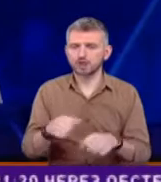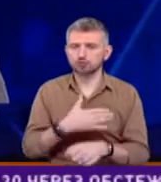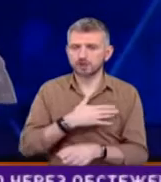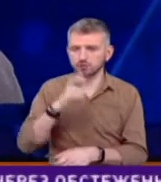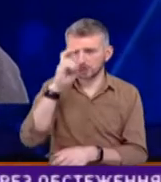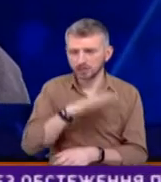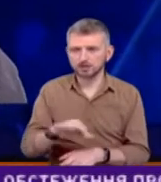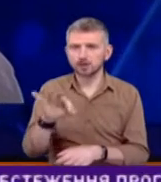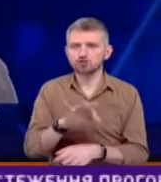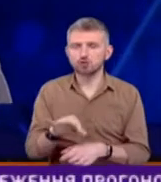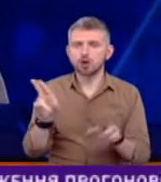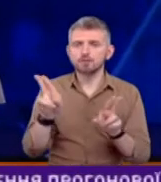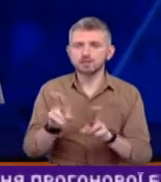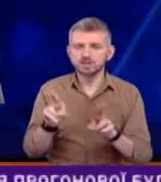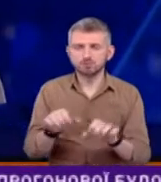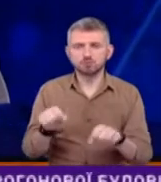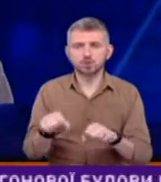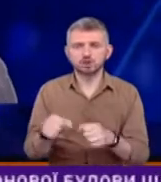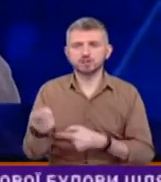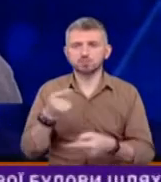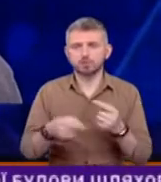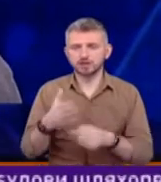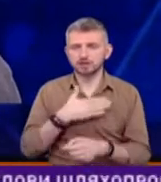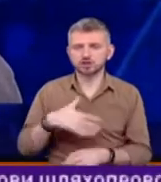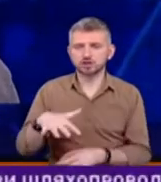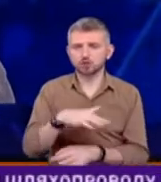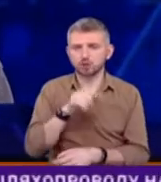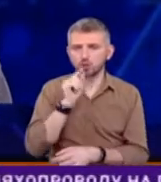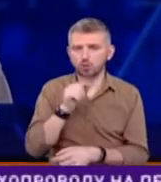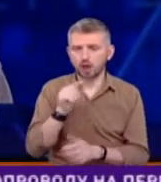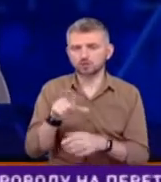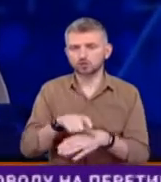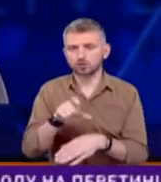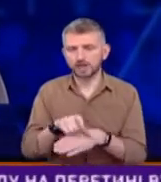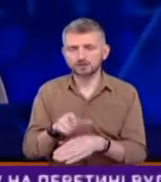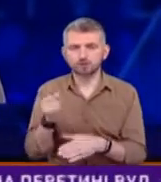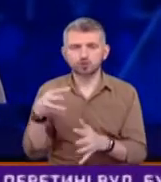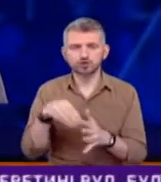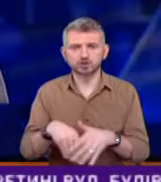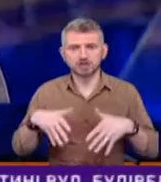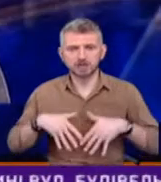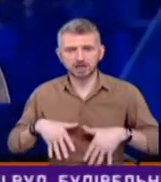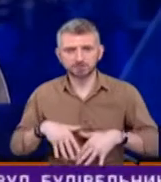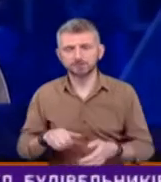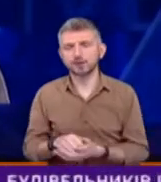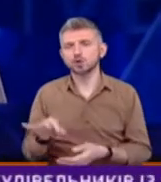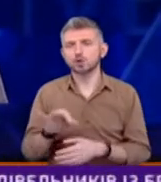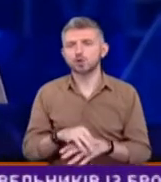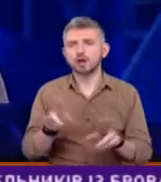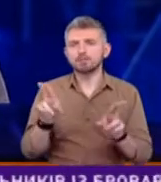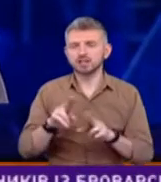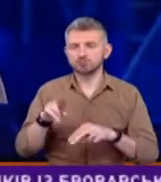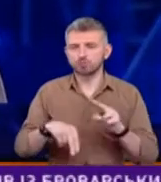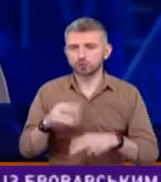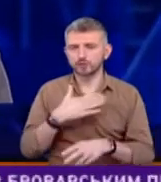країни, щодо принципів і можливості повернення наших територій Луганськ, Донецьк і в тому числі Крим, щодо принципів побудови